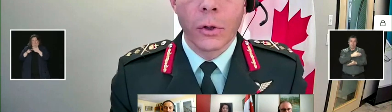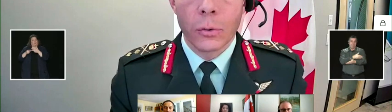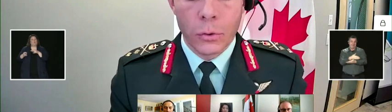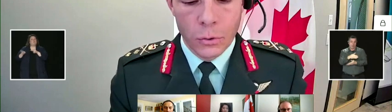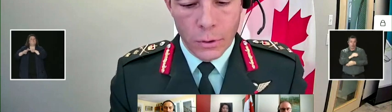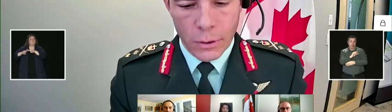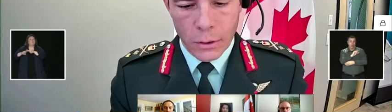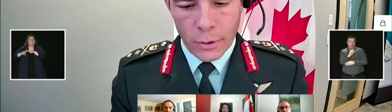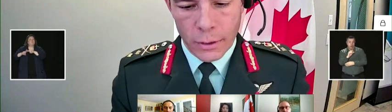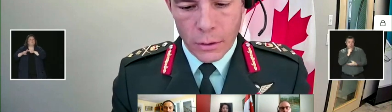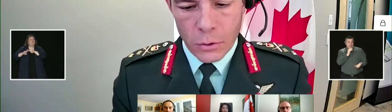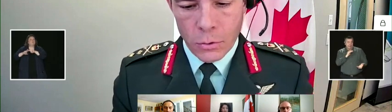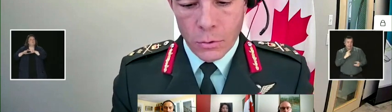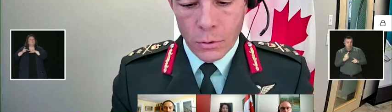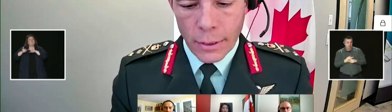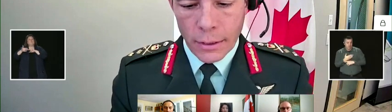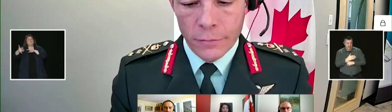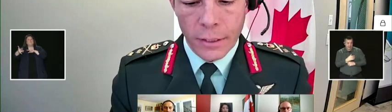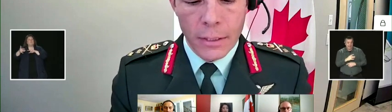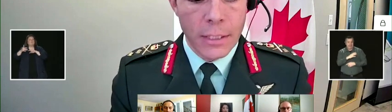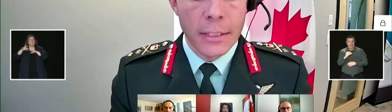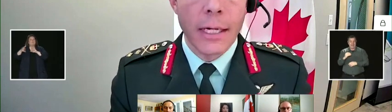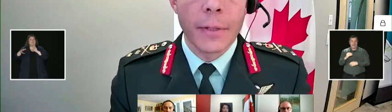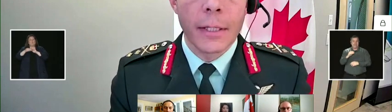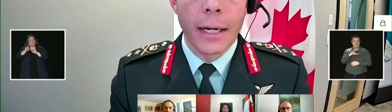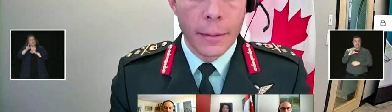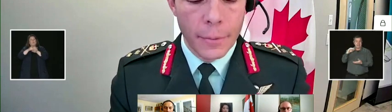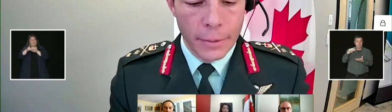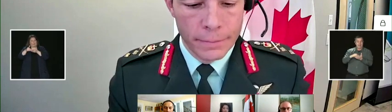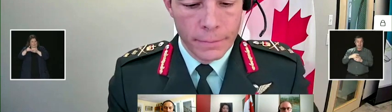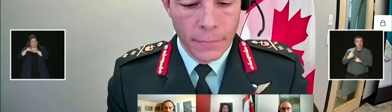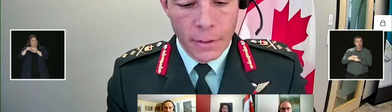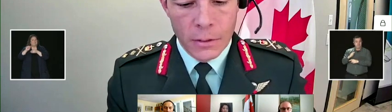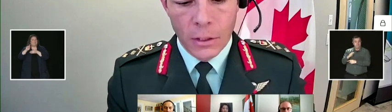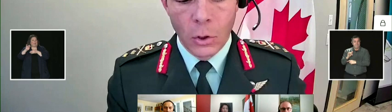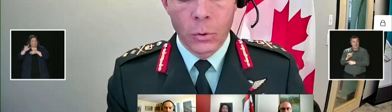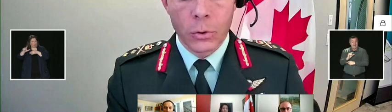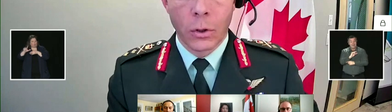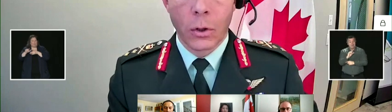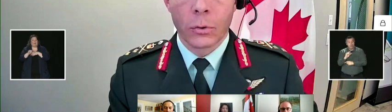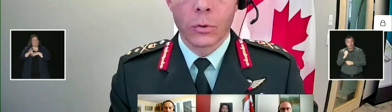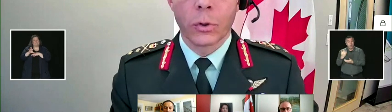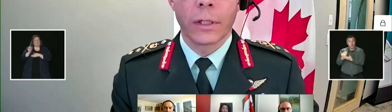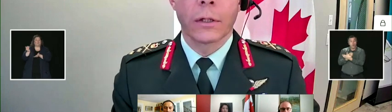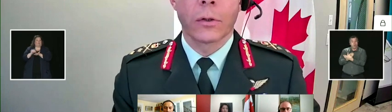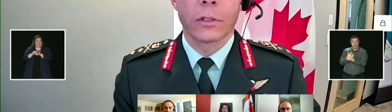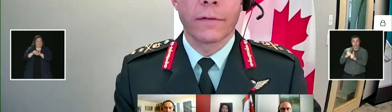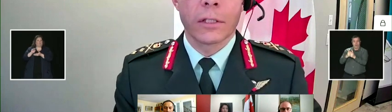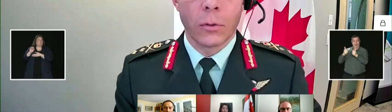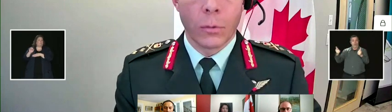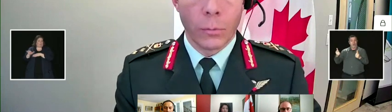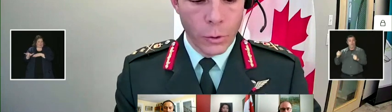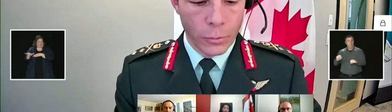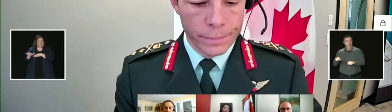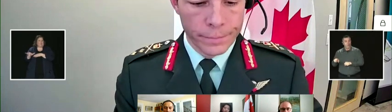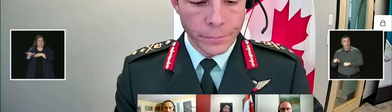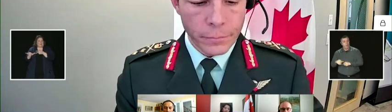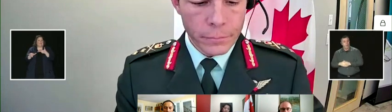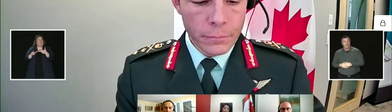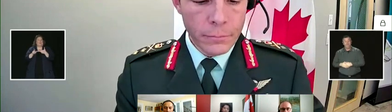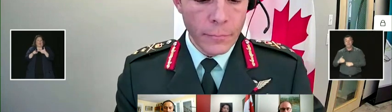million de doses sont attendues en avril et 500 000 en mai. Ces doses auront une durée de conservation plus